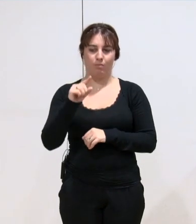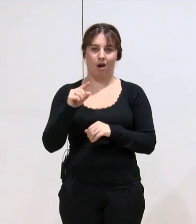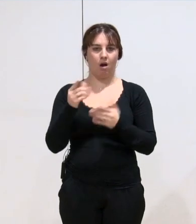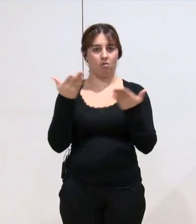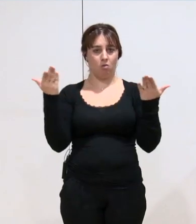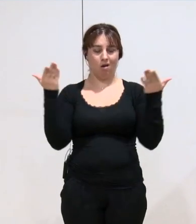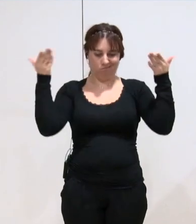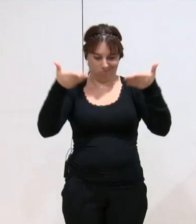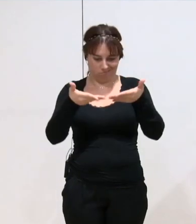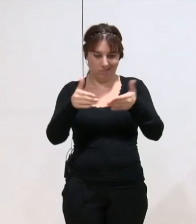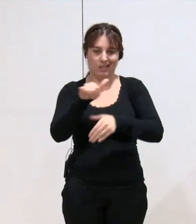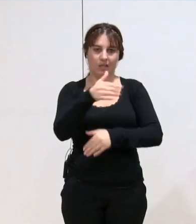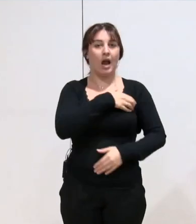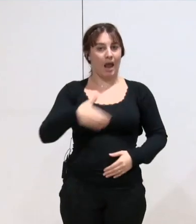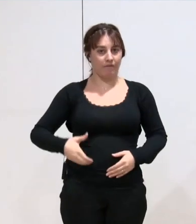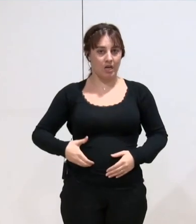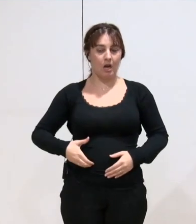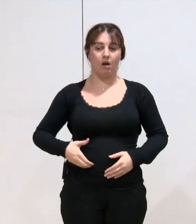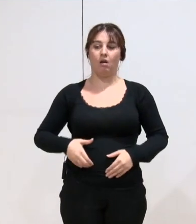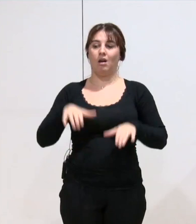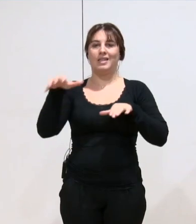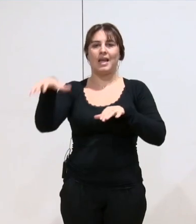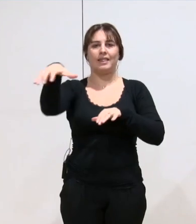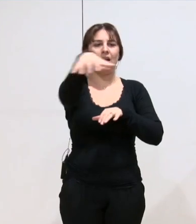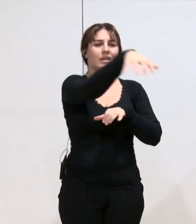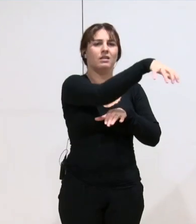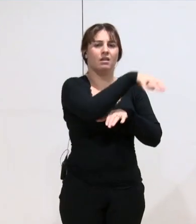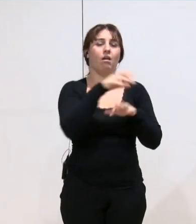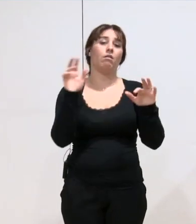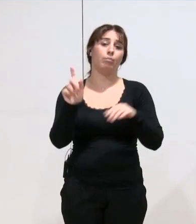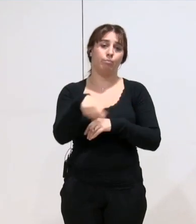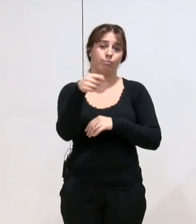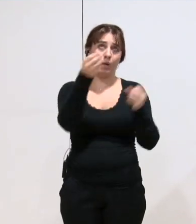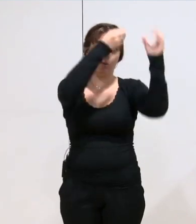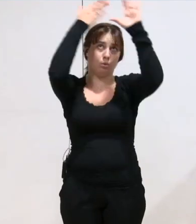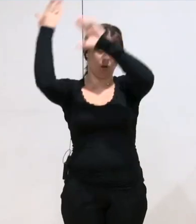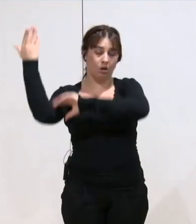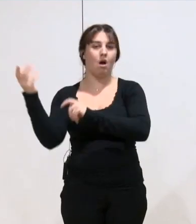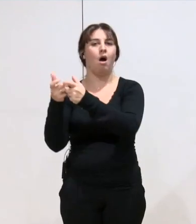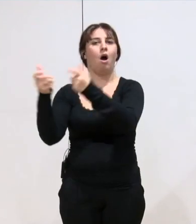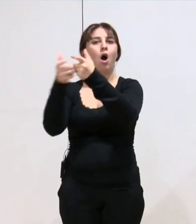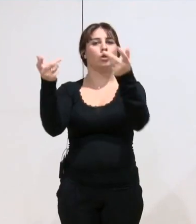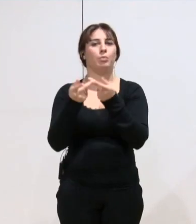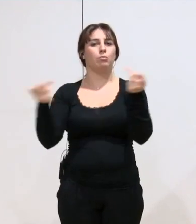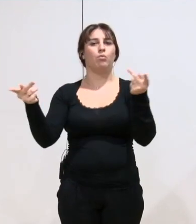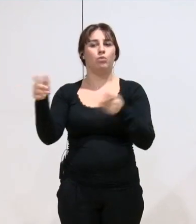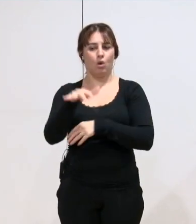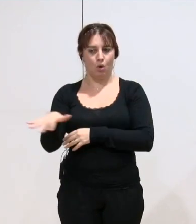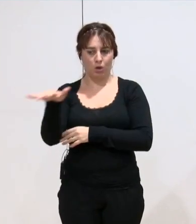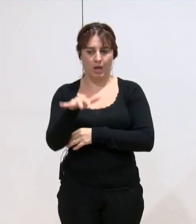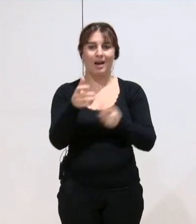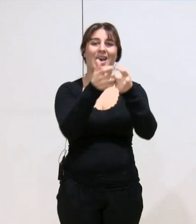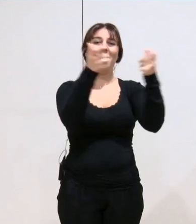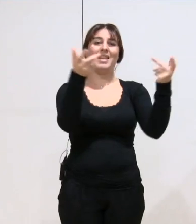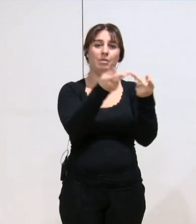la ville et ses satellites. Donc quand on parle de satellites, on entend bien sûr les entreprises publiques locales, les établissements